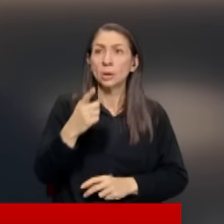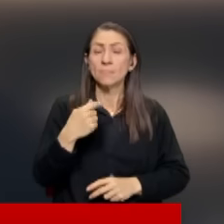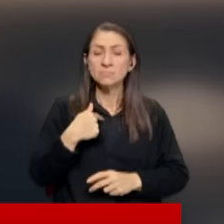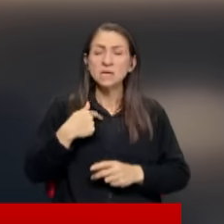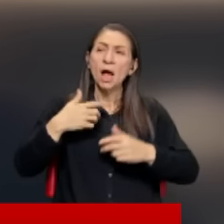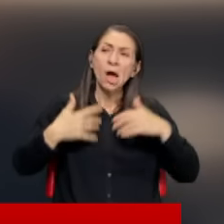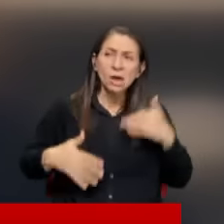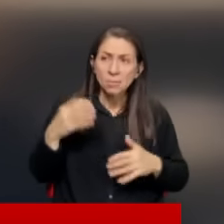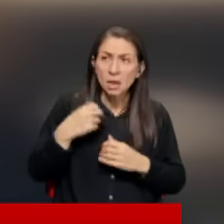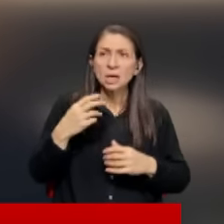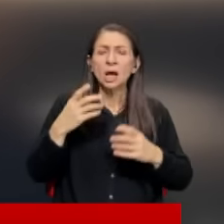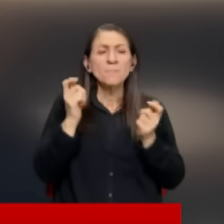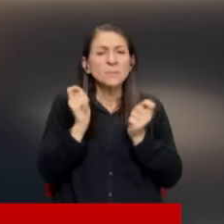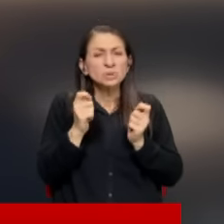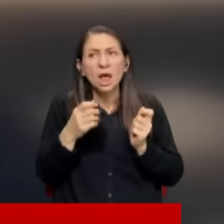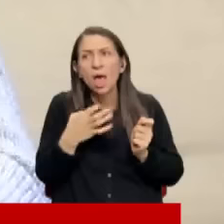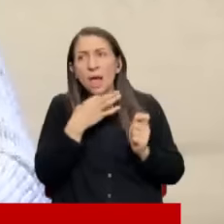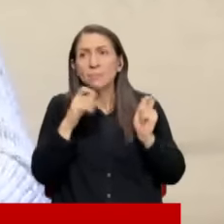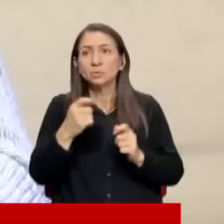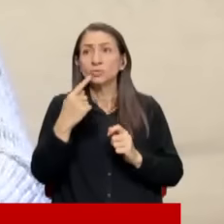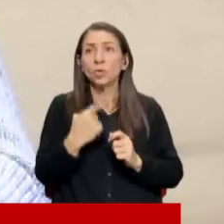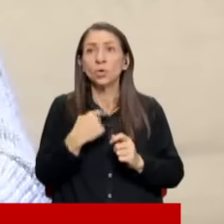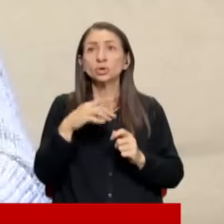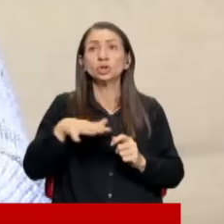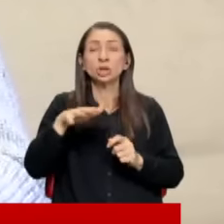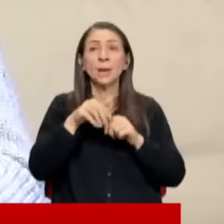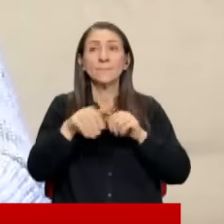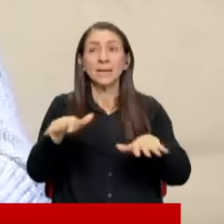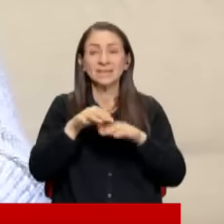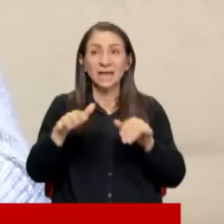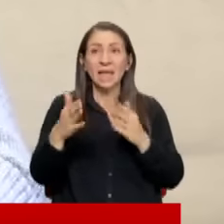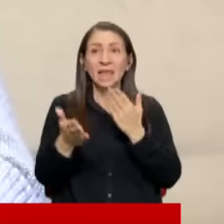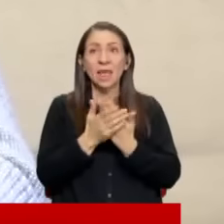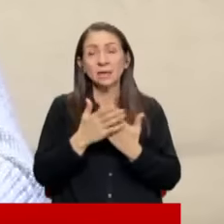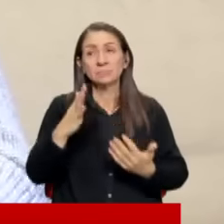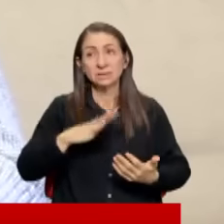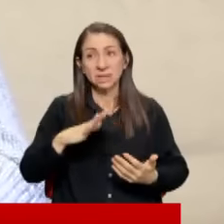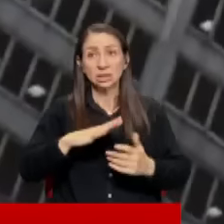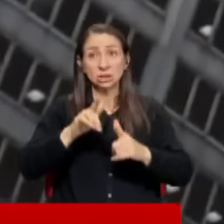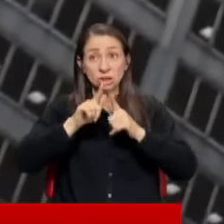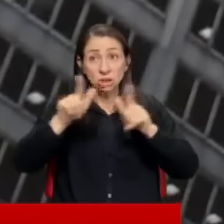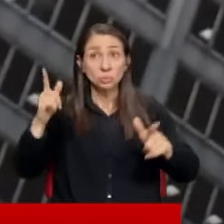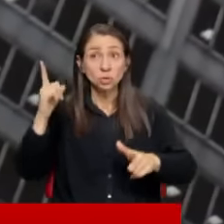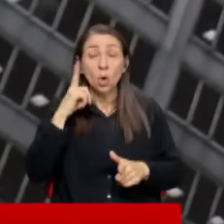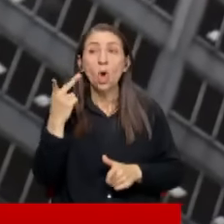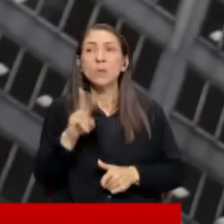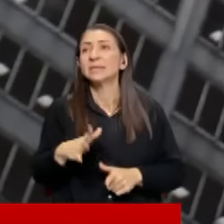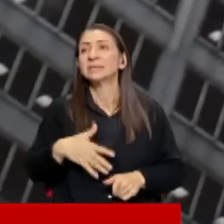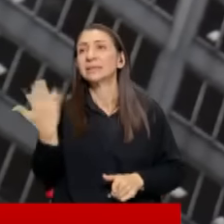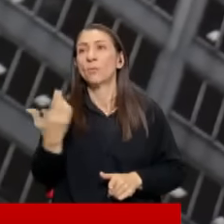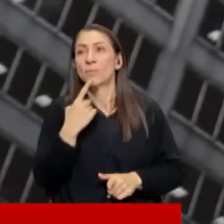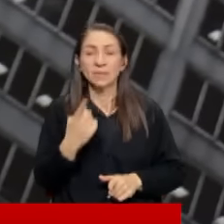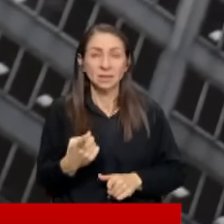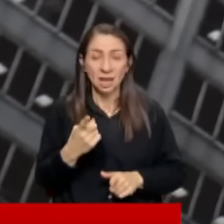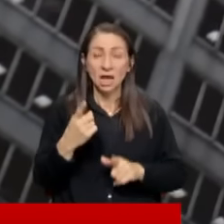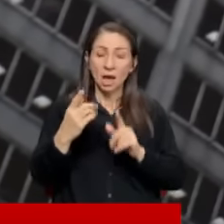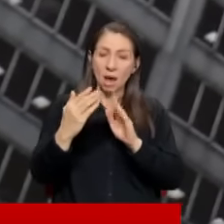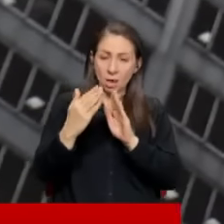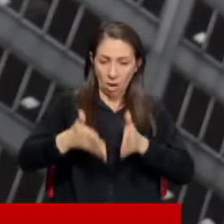sakat bırakacağını, bakıma muhtaç bir hale getireceğini söylüyor. Sosyal medya üzerinden yardım istedi. Çığlığımı duyun, ölmek istemiyorum dedi.